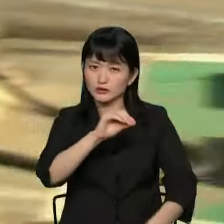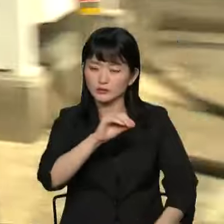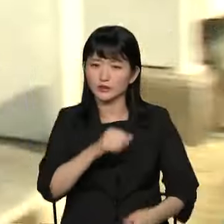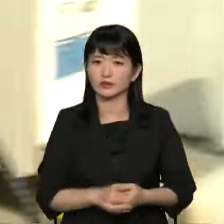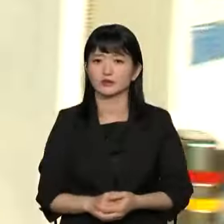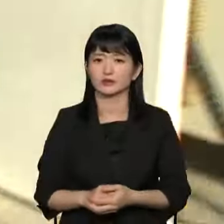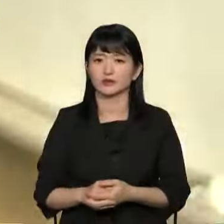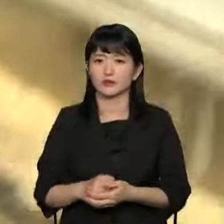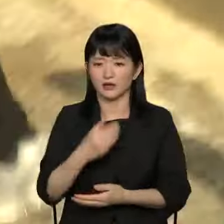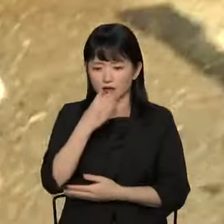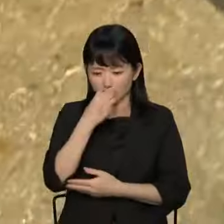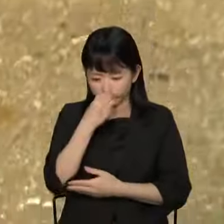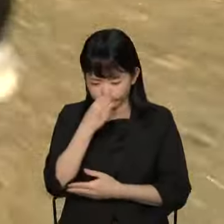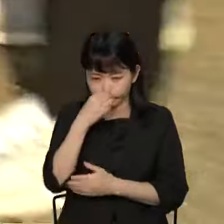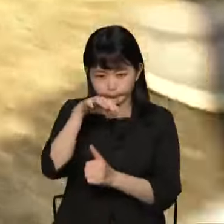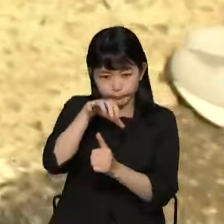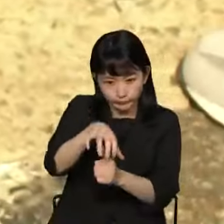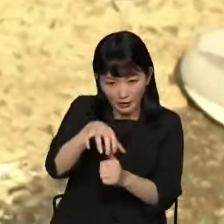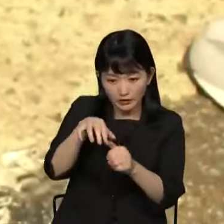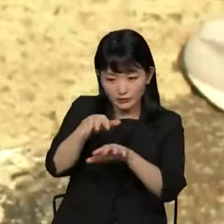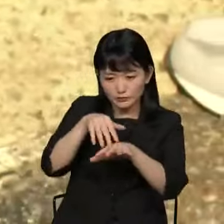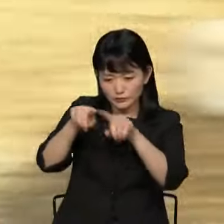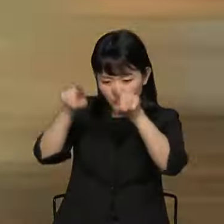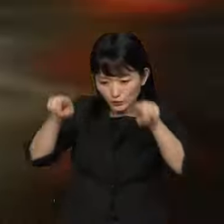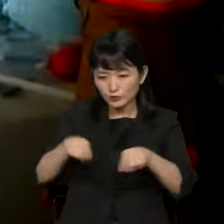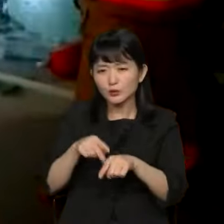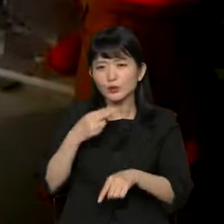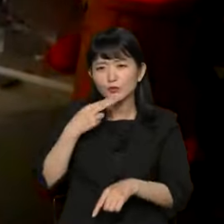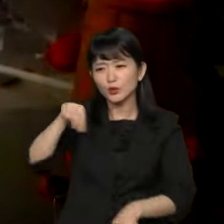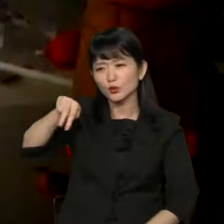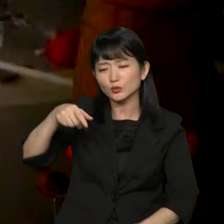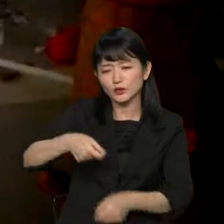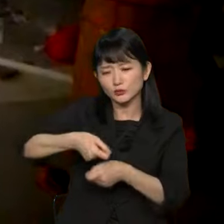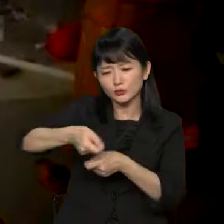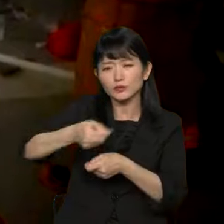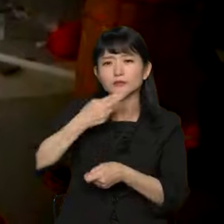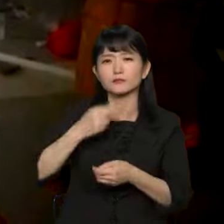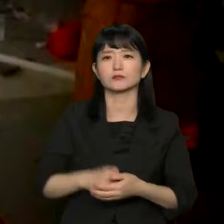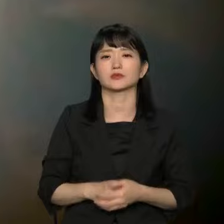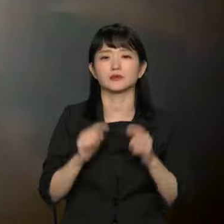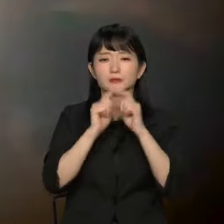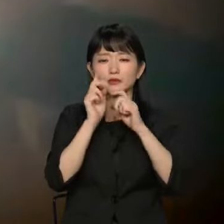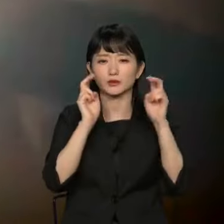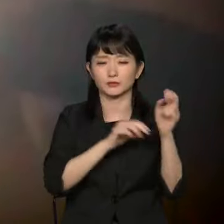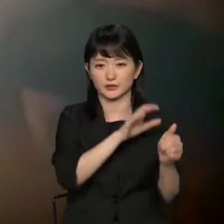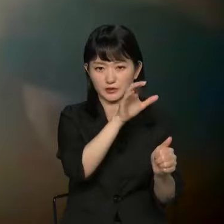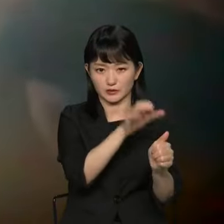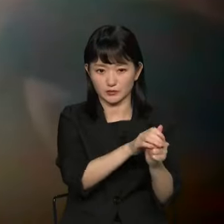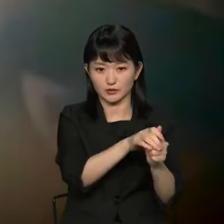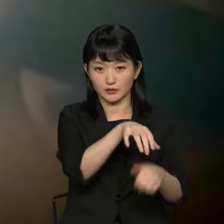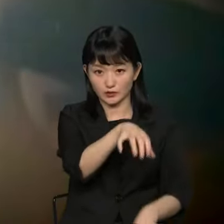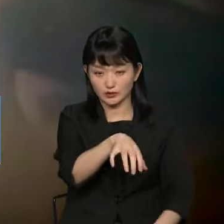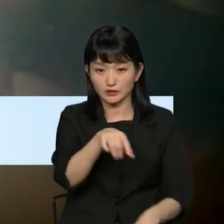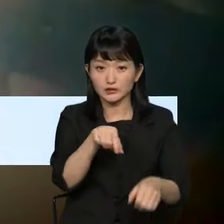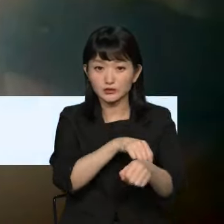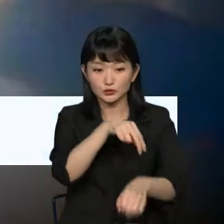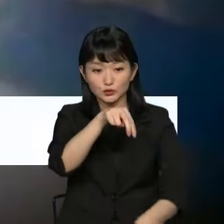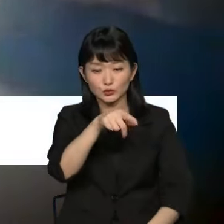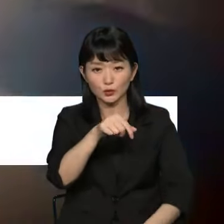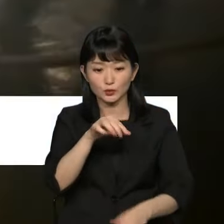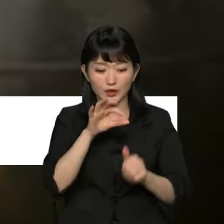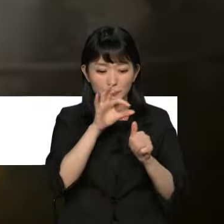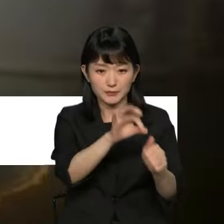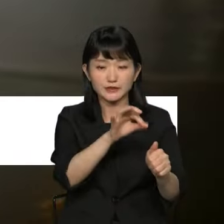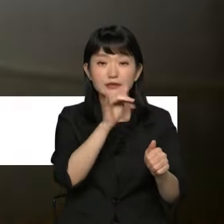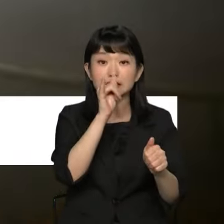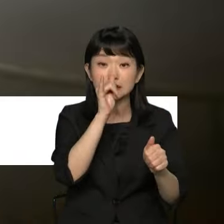수화포는 물론 이렇게 특수 소화기조차 없습니다. 민간업체가 관리하는 충전소에는 특수 소화기가 일부 비치돼